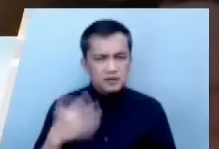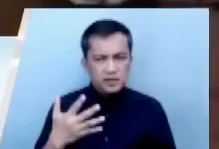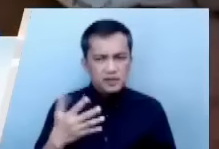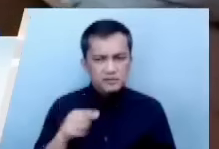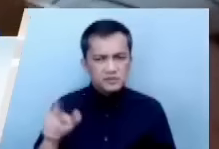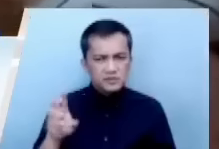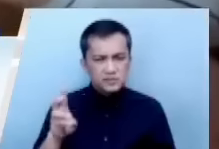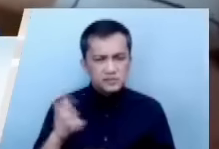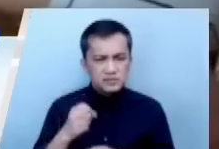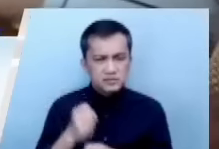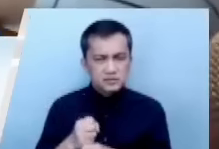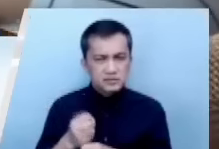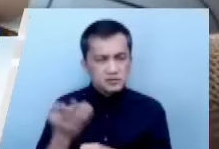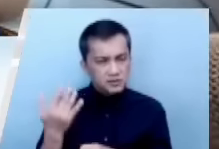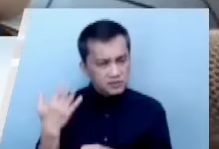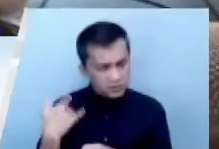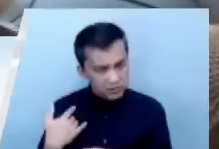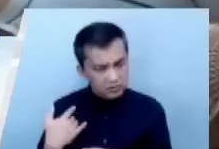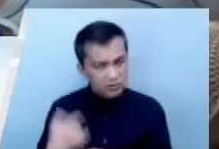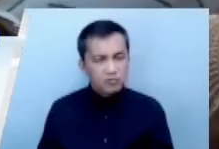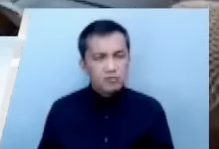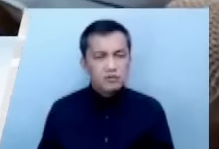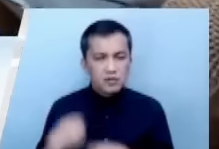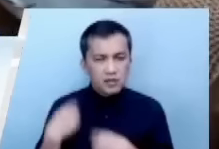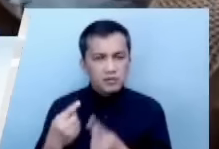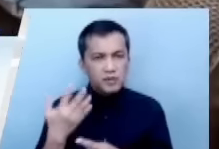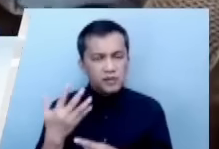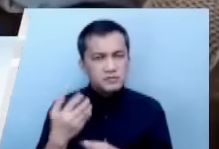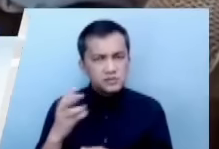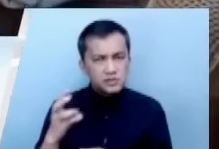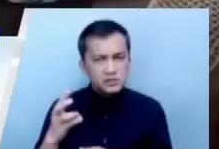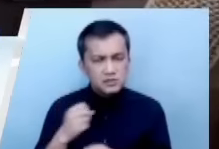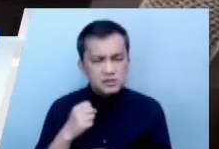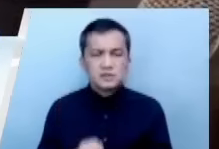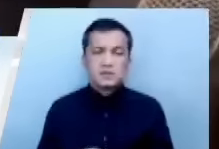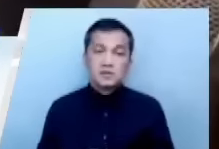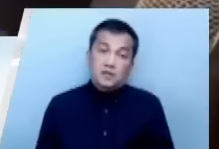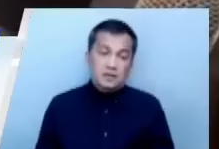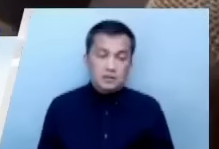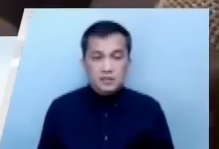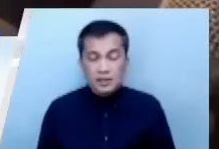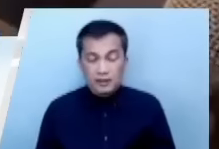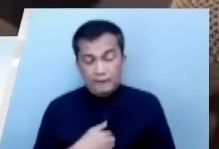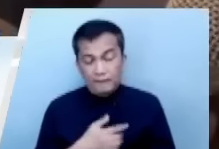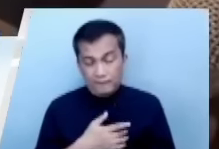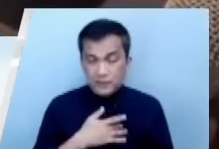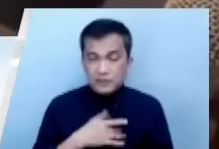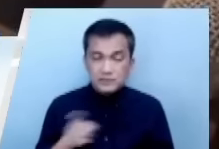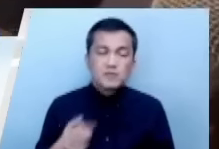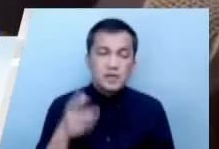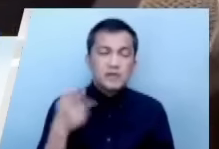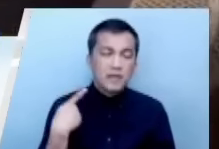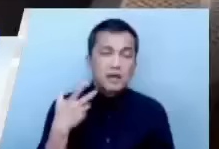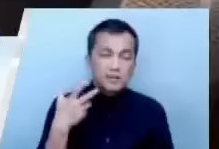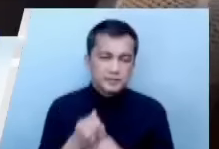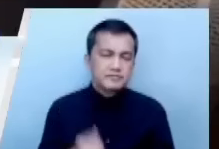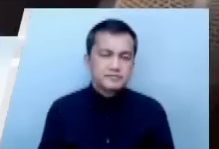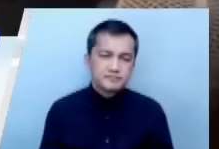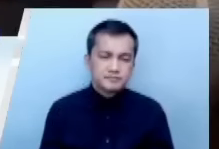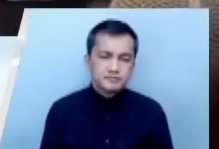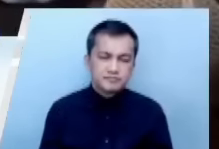After 5-6 years, it has to affect him. Kaya palagay ko, kaya nagkakaganyan.